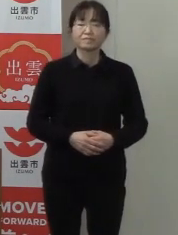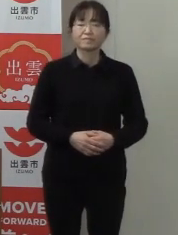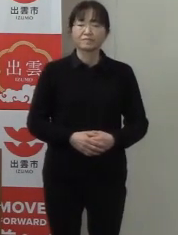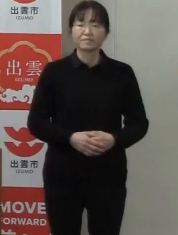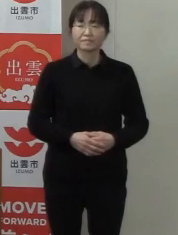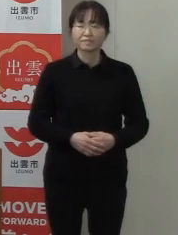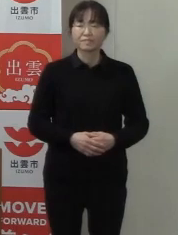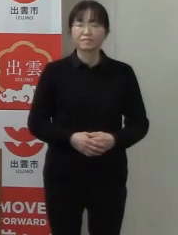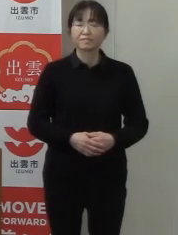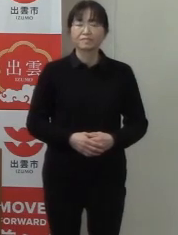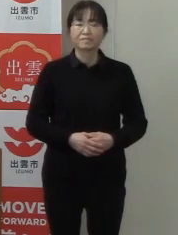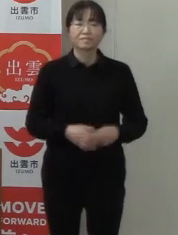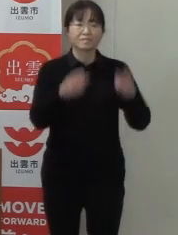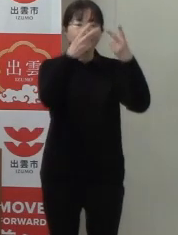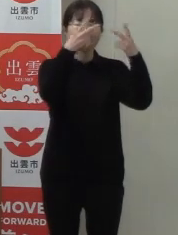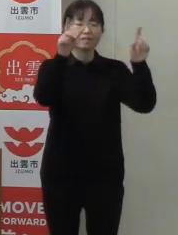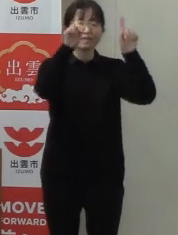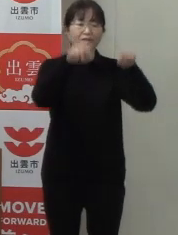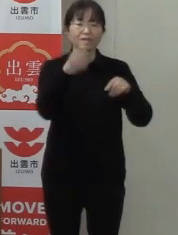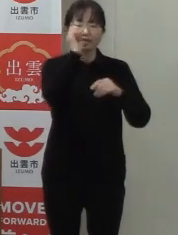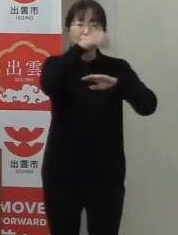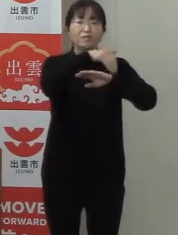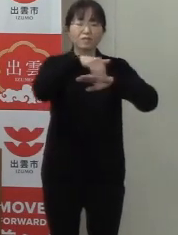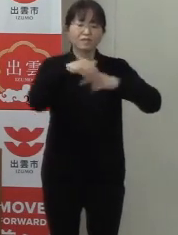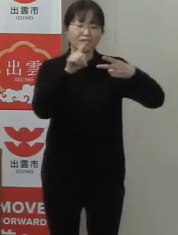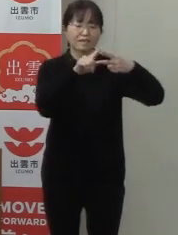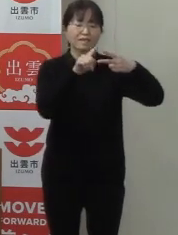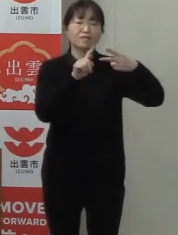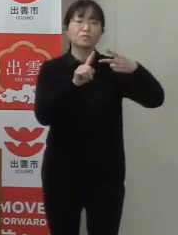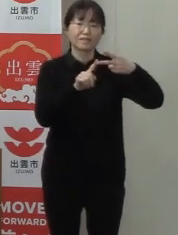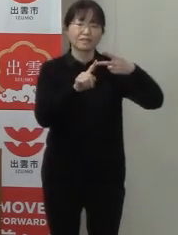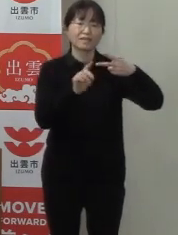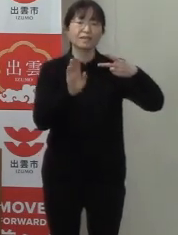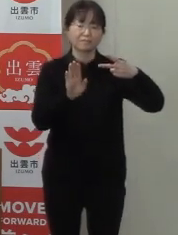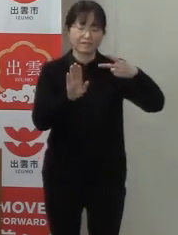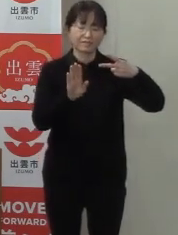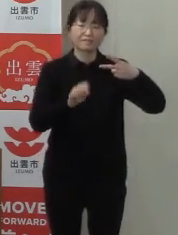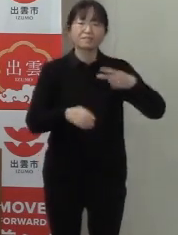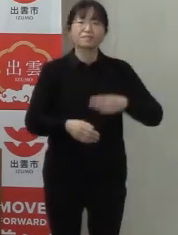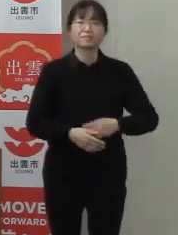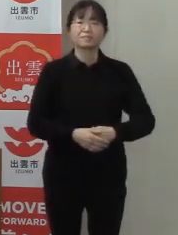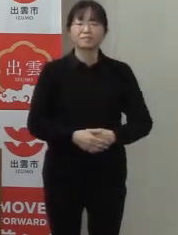それでは、行事予定の方2点、